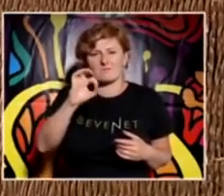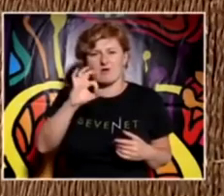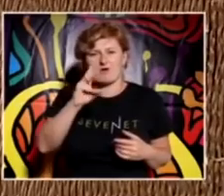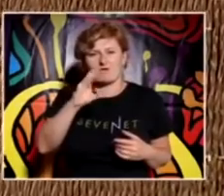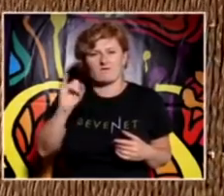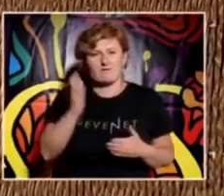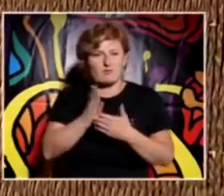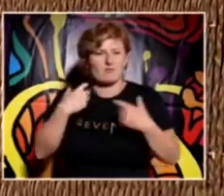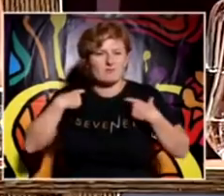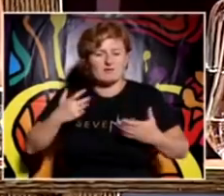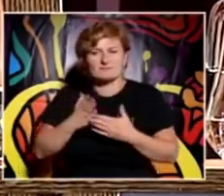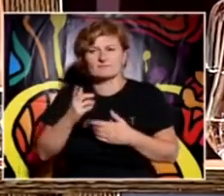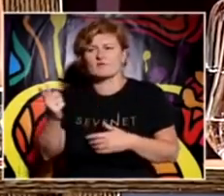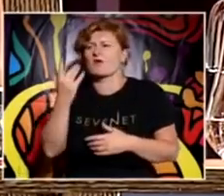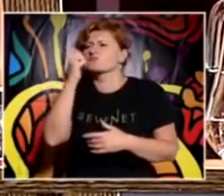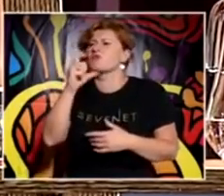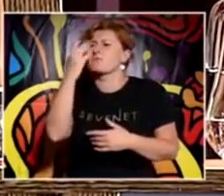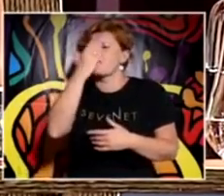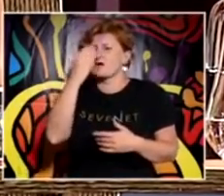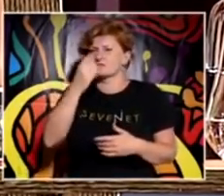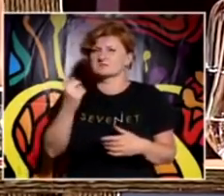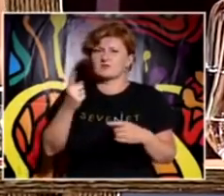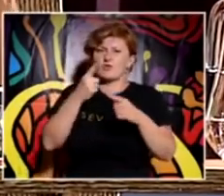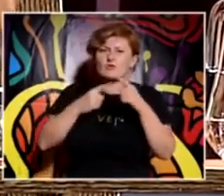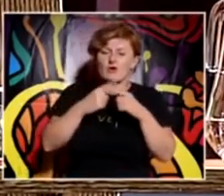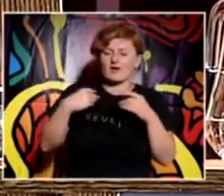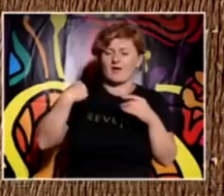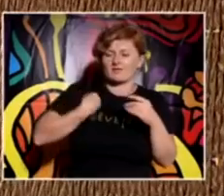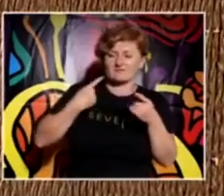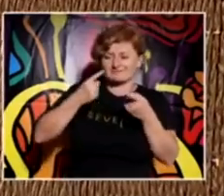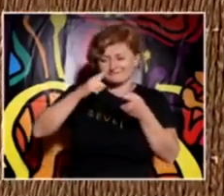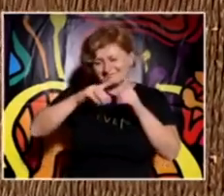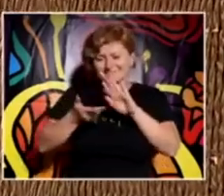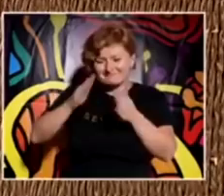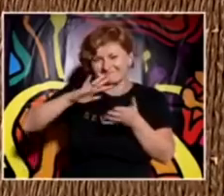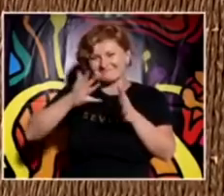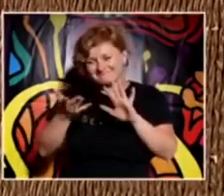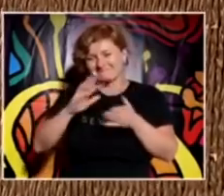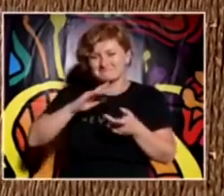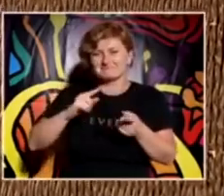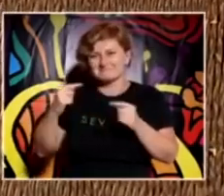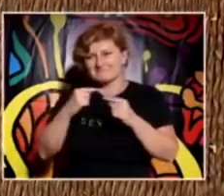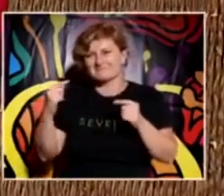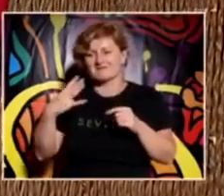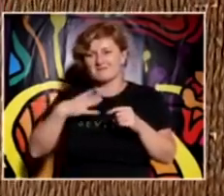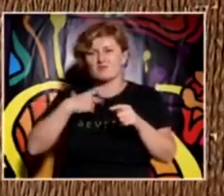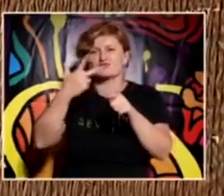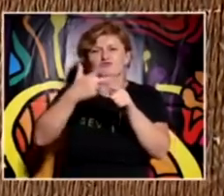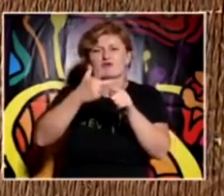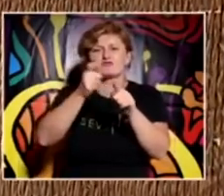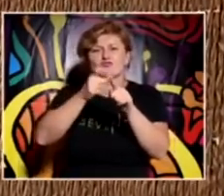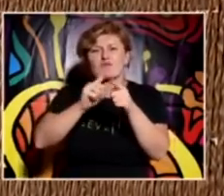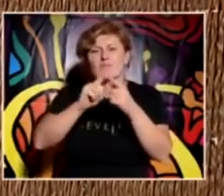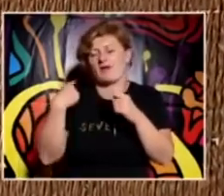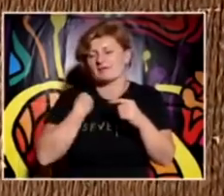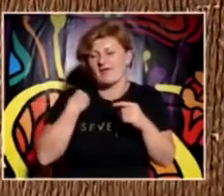pytanie na to, o czym marzą. Tak łamaną mnie angielszczyzną. Bardzo byłam w sumie pod wrażeniem i znali 30 słów, ale byliśmy w stanie